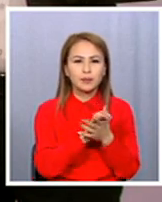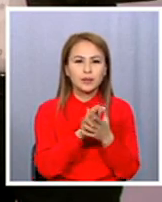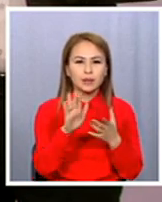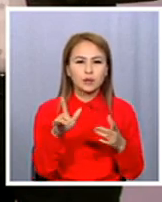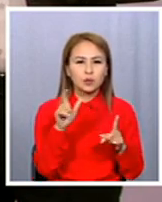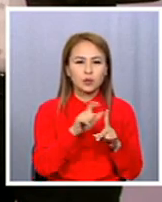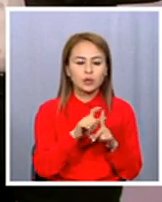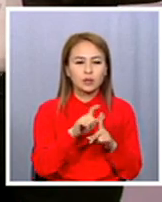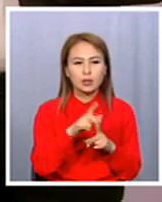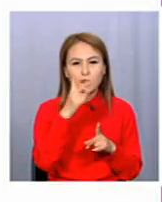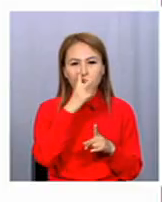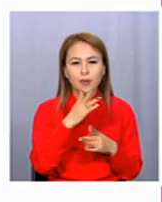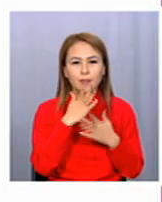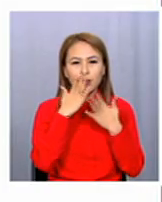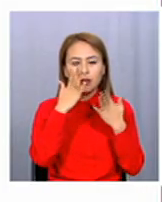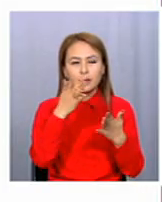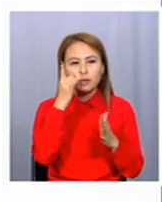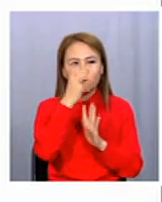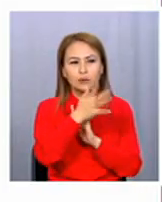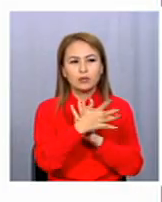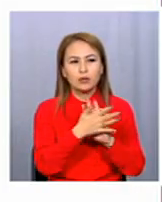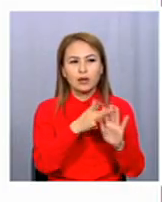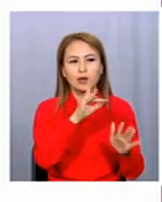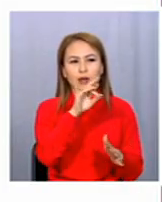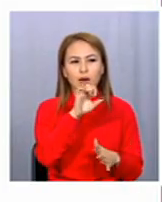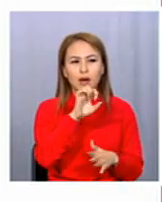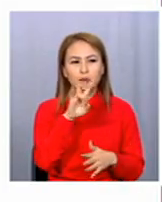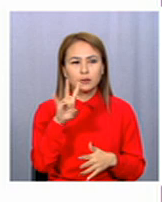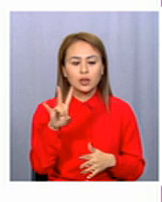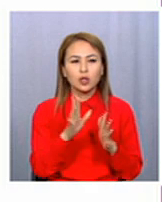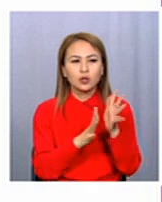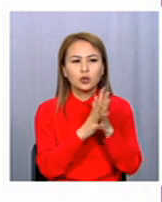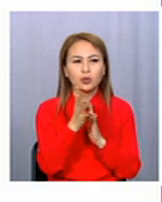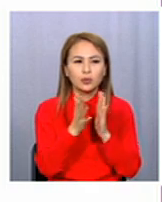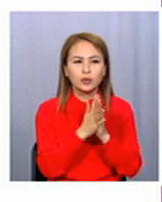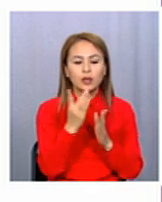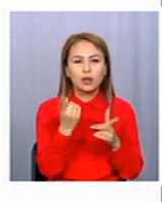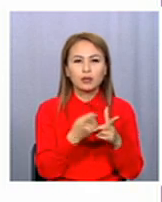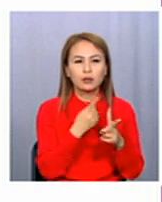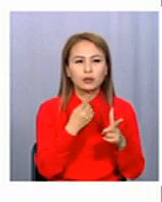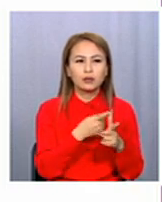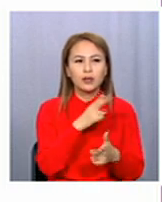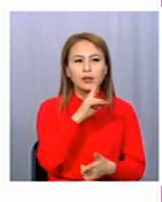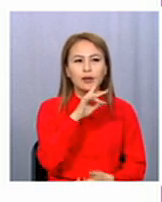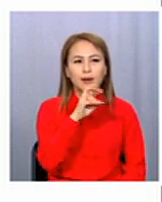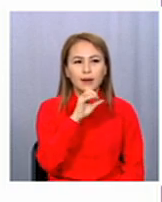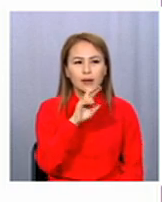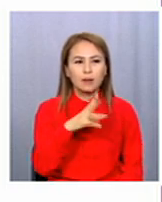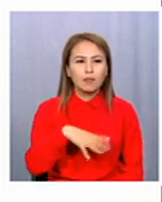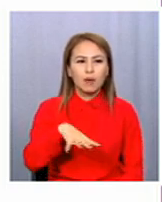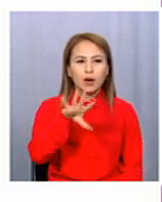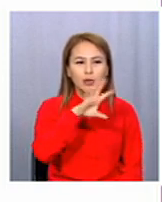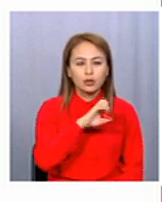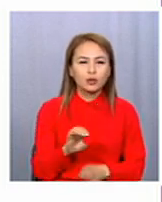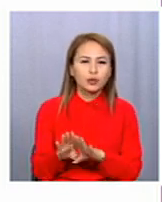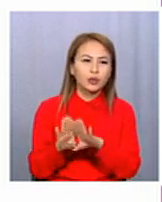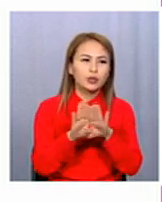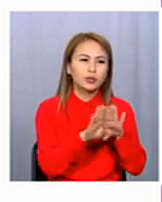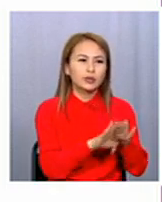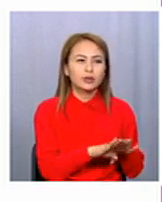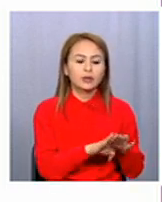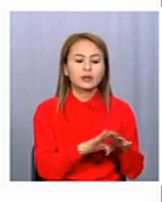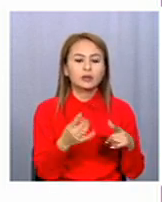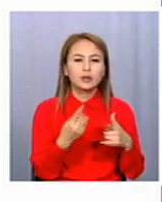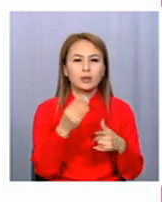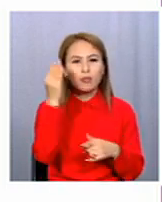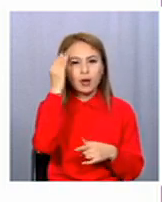сөздердің мағынасын түсініп алайық. Ран – шөптің аты, кілең – барлығы түгелдей деген